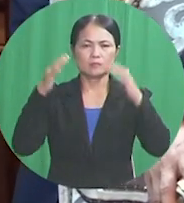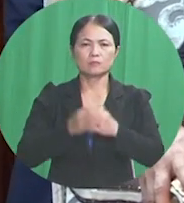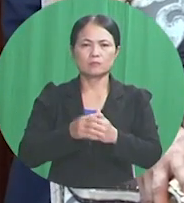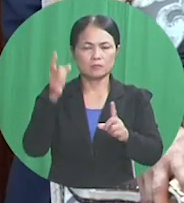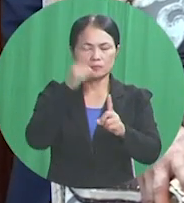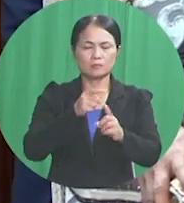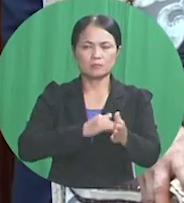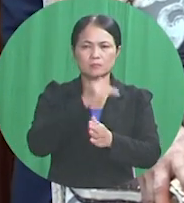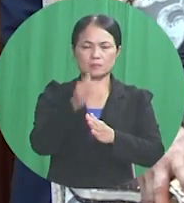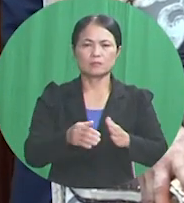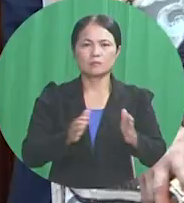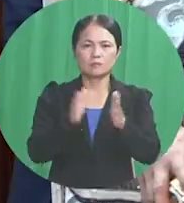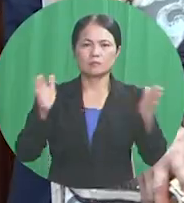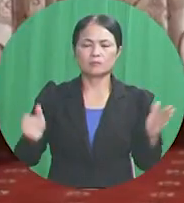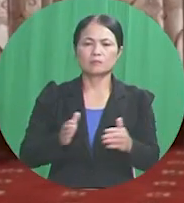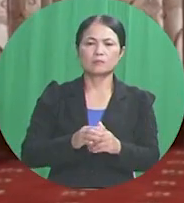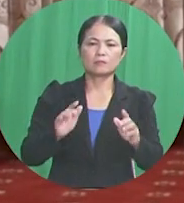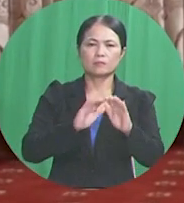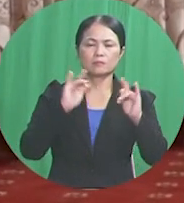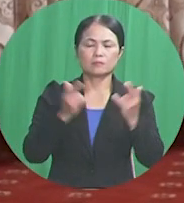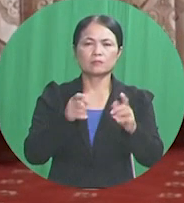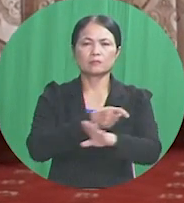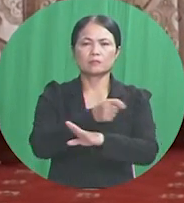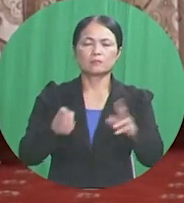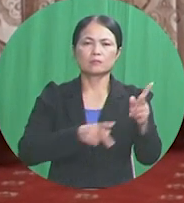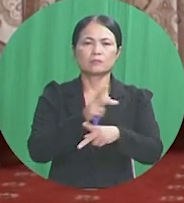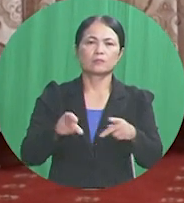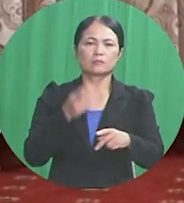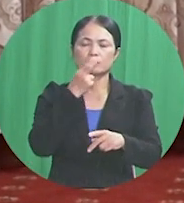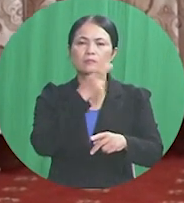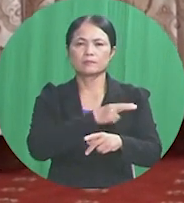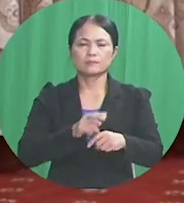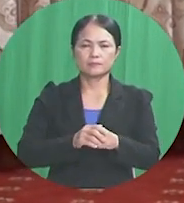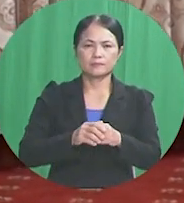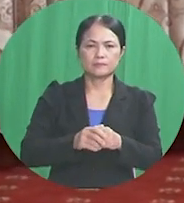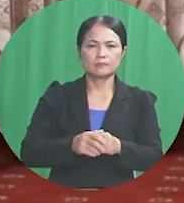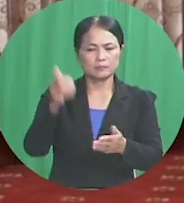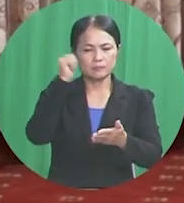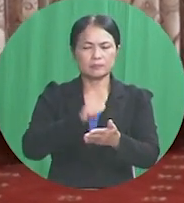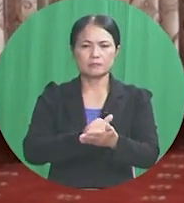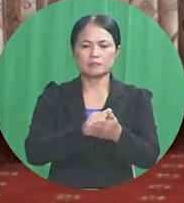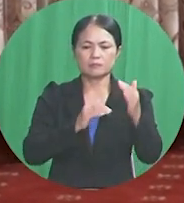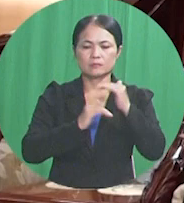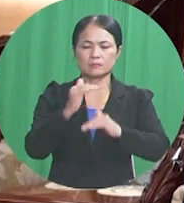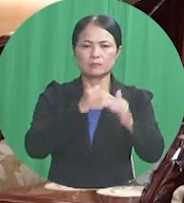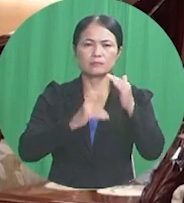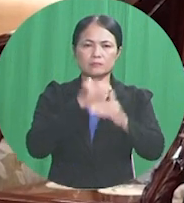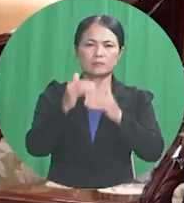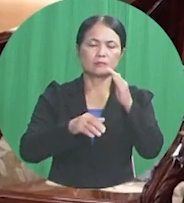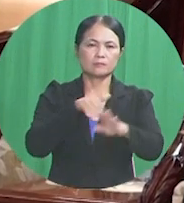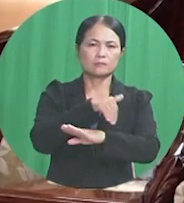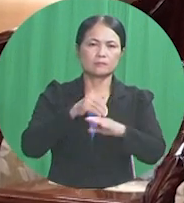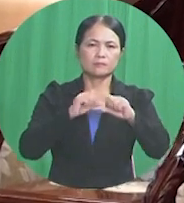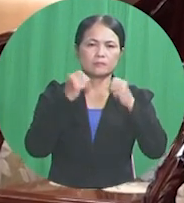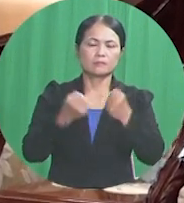จำปูสมัติพอดอทมเทงได้ปะรัฐหนึ่งประชาชนเวียดนามสำหรับบานขนมกาโกสังหนึ่งอภิวัตเศรษฐกิ